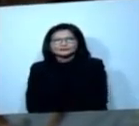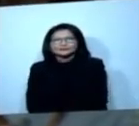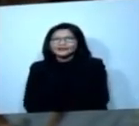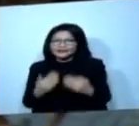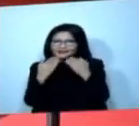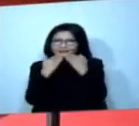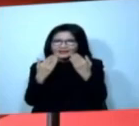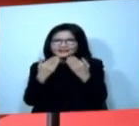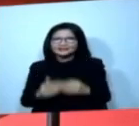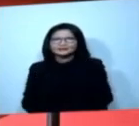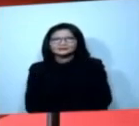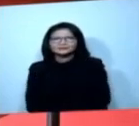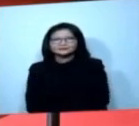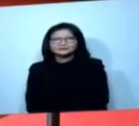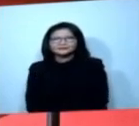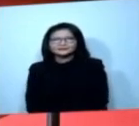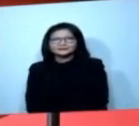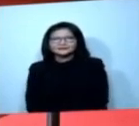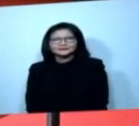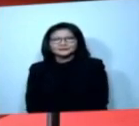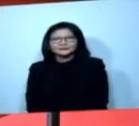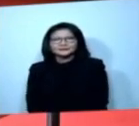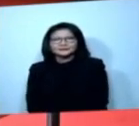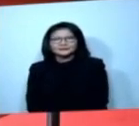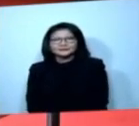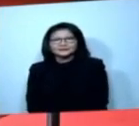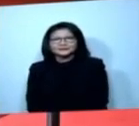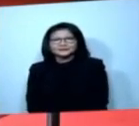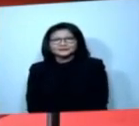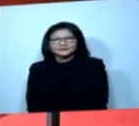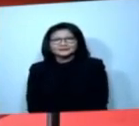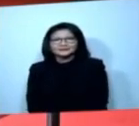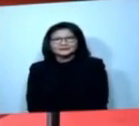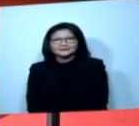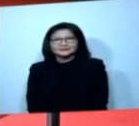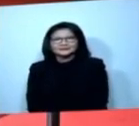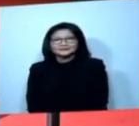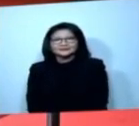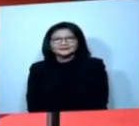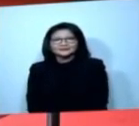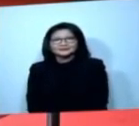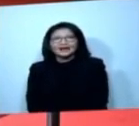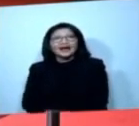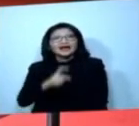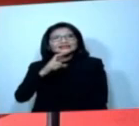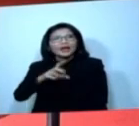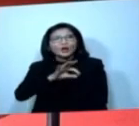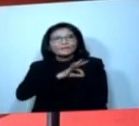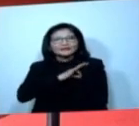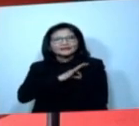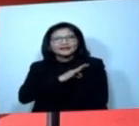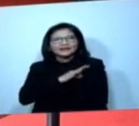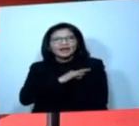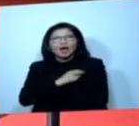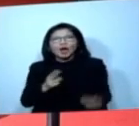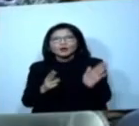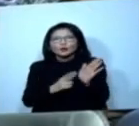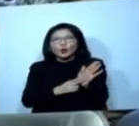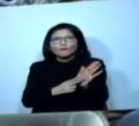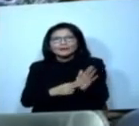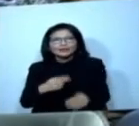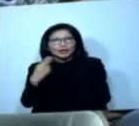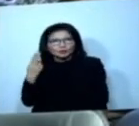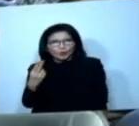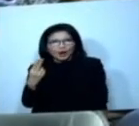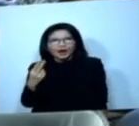Sebagaimana para pejuang reformasi 98 juga tidak peduli tentang sosok Prabowo yang barangkali sekarang ini mereka